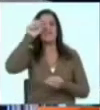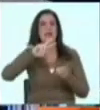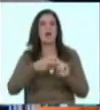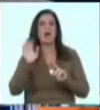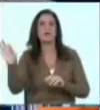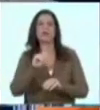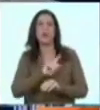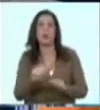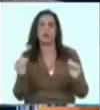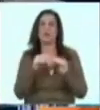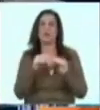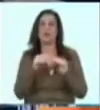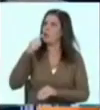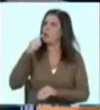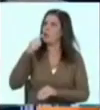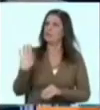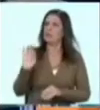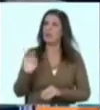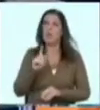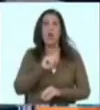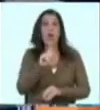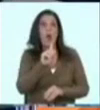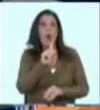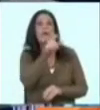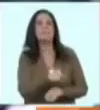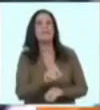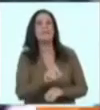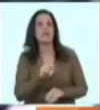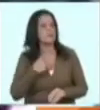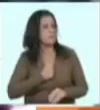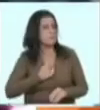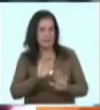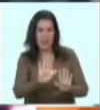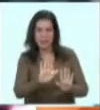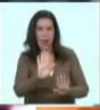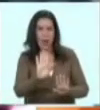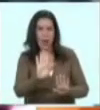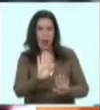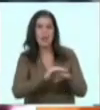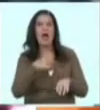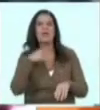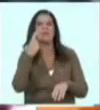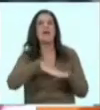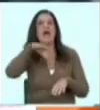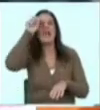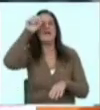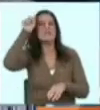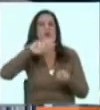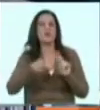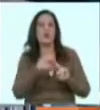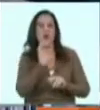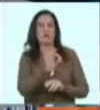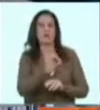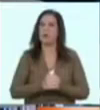העולם, אל תגיד את זה. לא מאבי מעוז כבן אדם, חלילה. אני מתנצל בפני אבי מעוז. ספי. מהתפיסות של אבי מעוז, מקבל. אבי מעוז יש לו עמדות וזה זכותו.